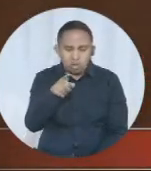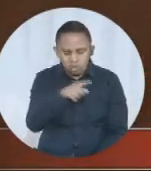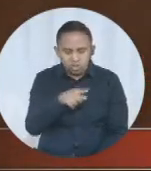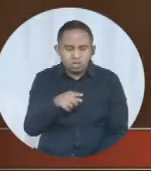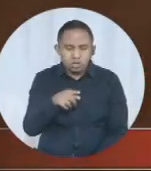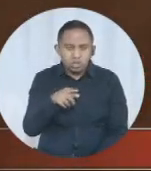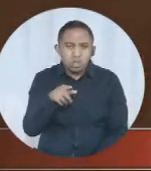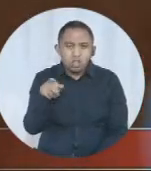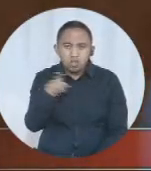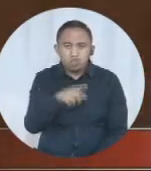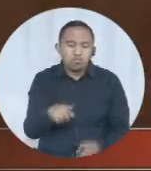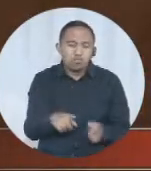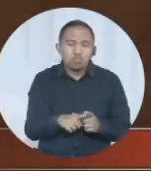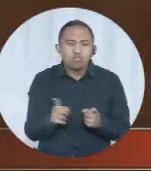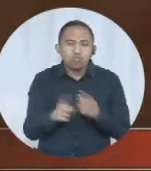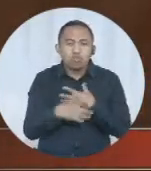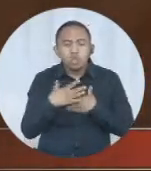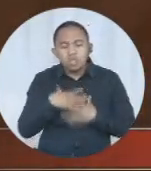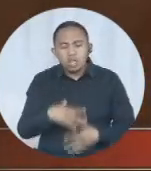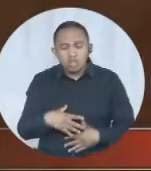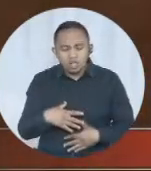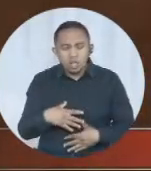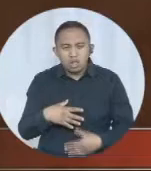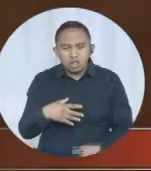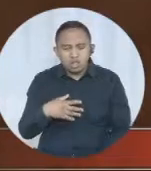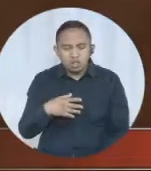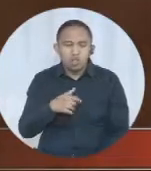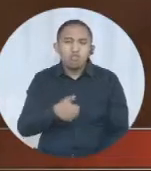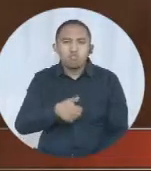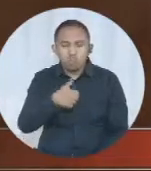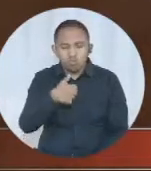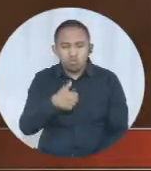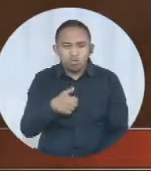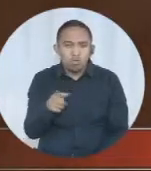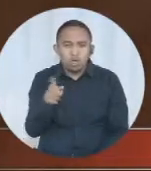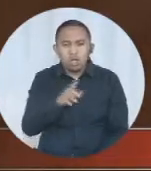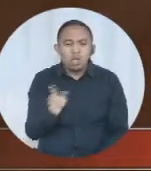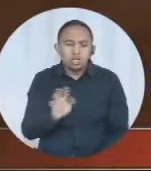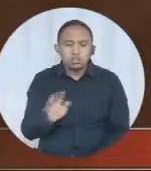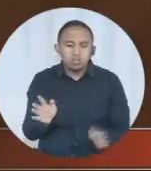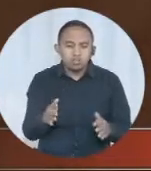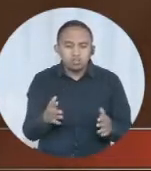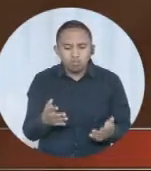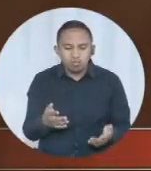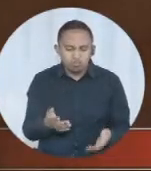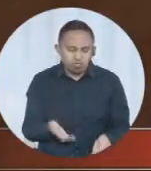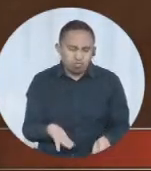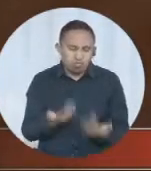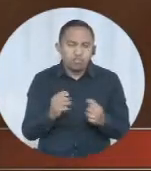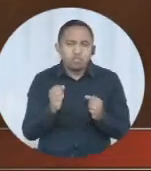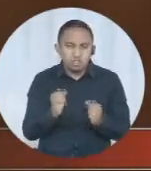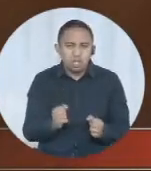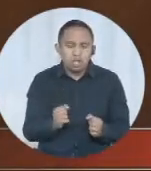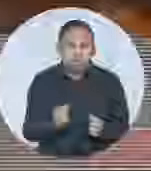filoham-pirenena, ary aza matahotra mijoroa, aza matahotra ny mijoro.